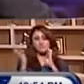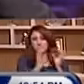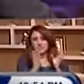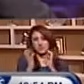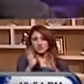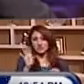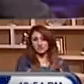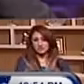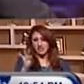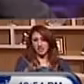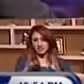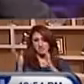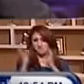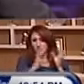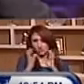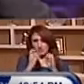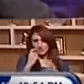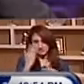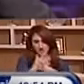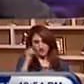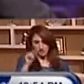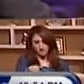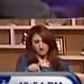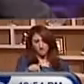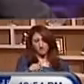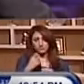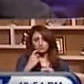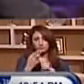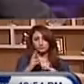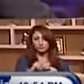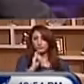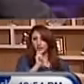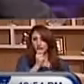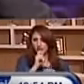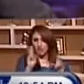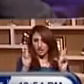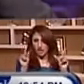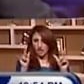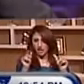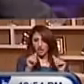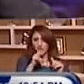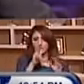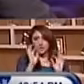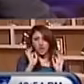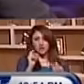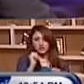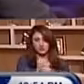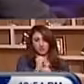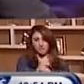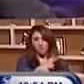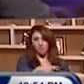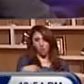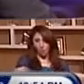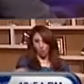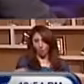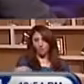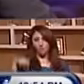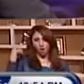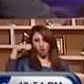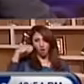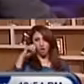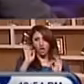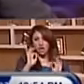ممكن. ازاي؟ هو مش بس الاعلام، هو الاعلام دور اساسي، الحكومه، الرئاسه،